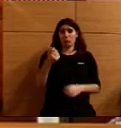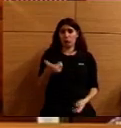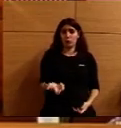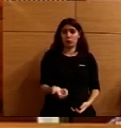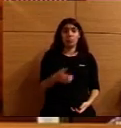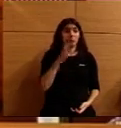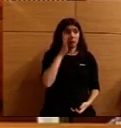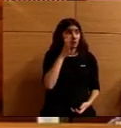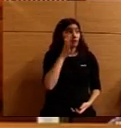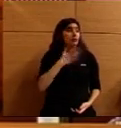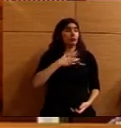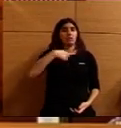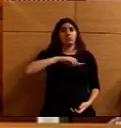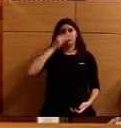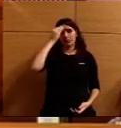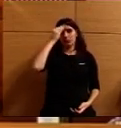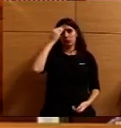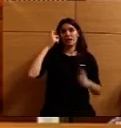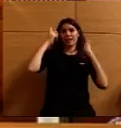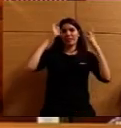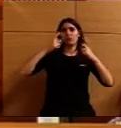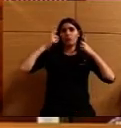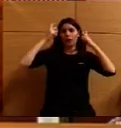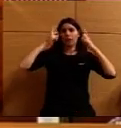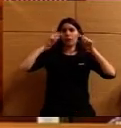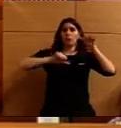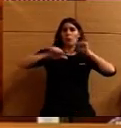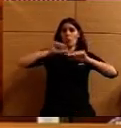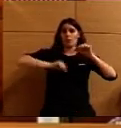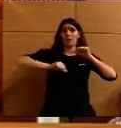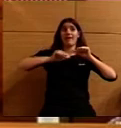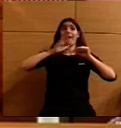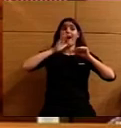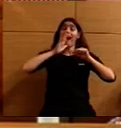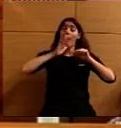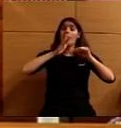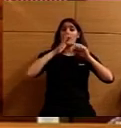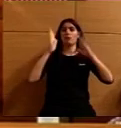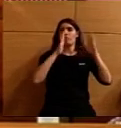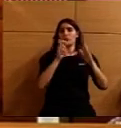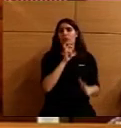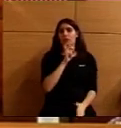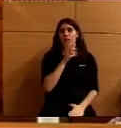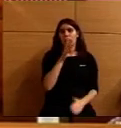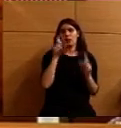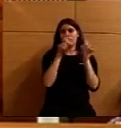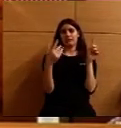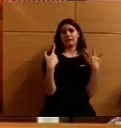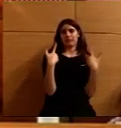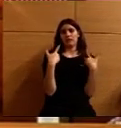tot, pense que estem fent un esforç de retornar, sobretot en els moments de dificultat, conforme han patit les